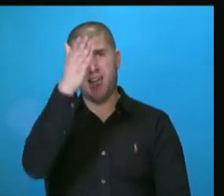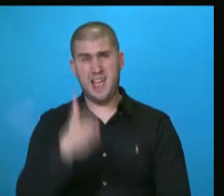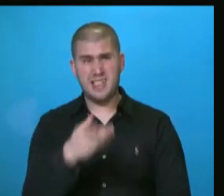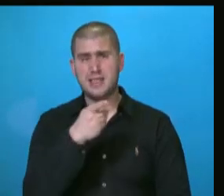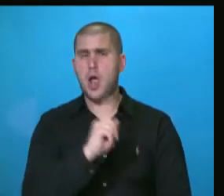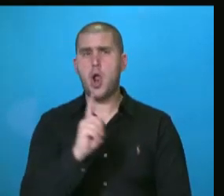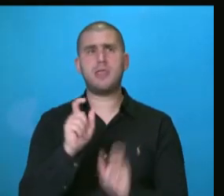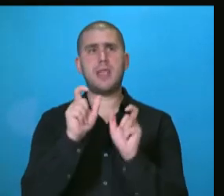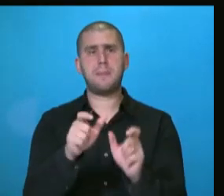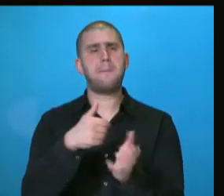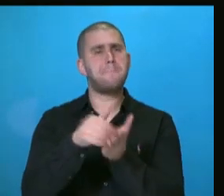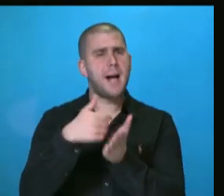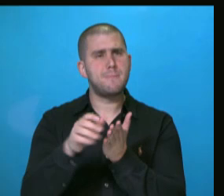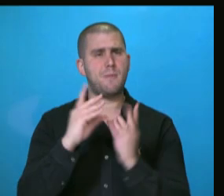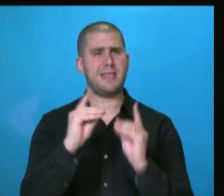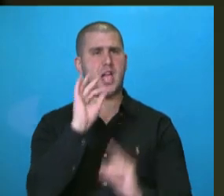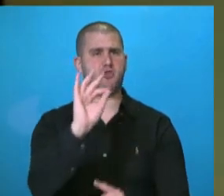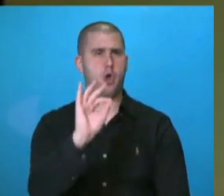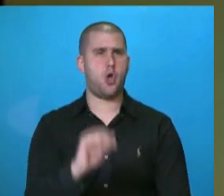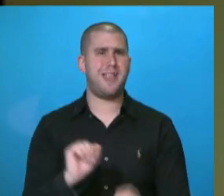תמנע ממנו להמשיך בדרך הג'יהאד.